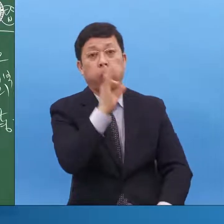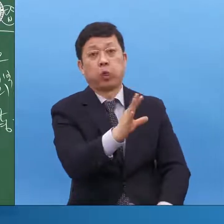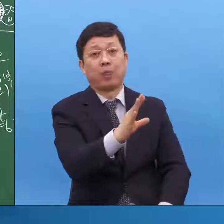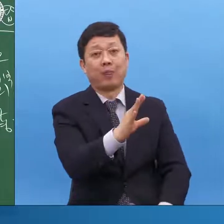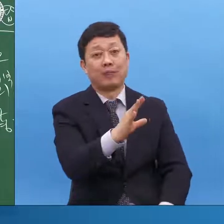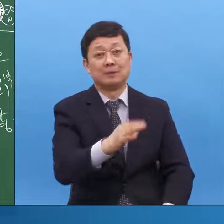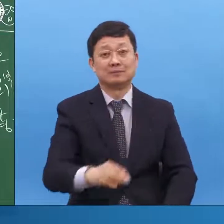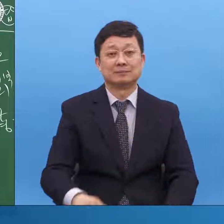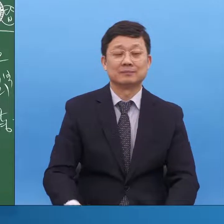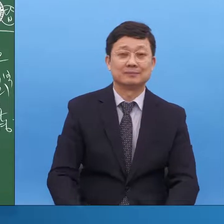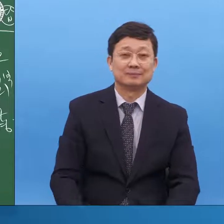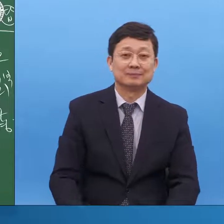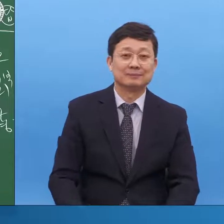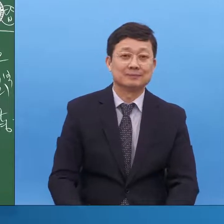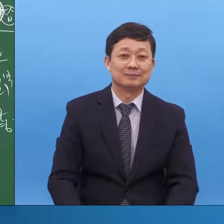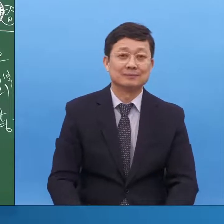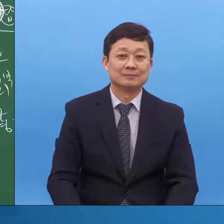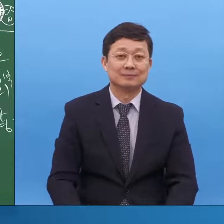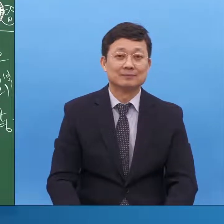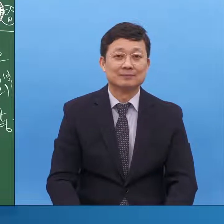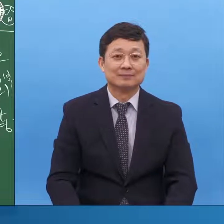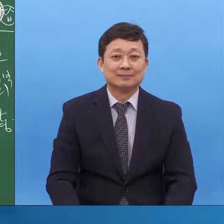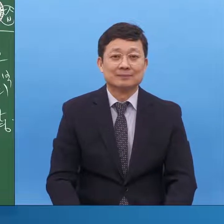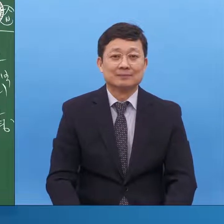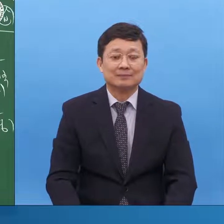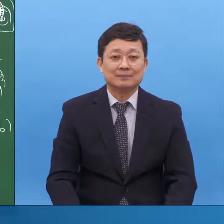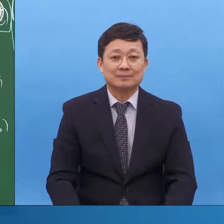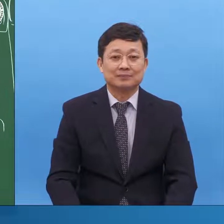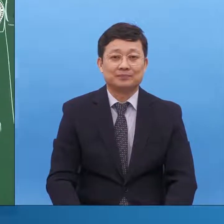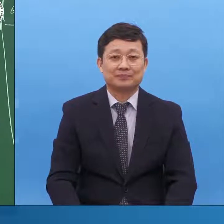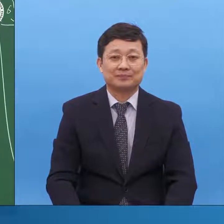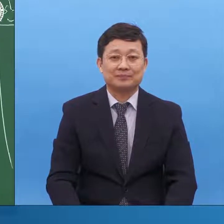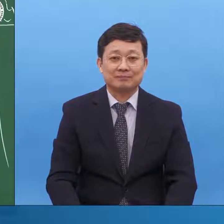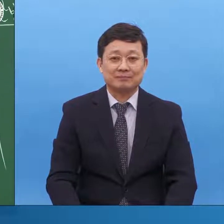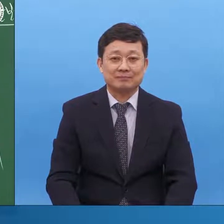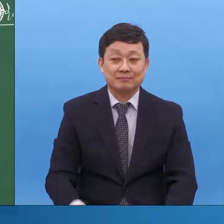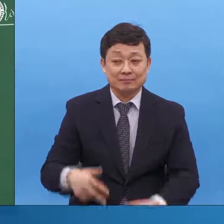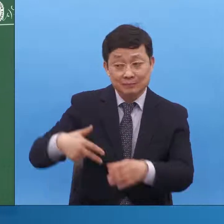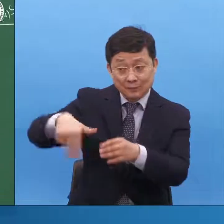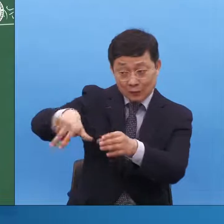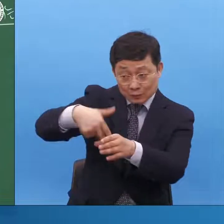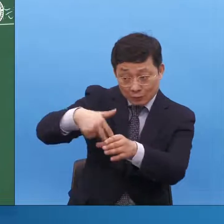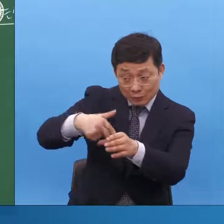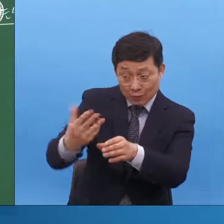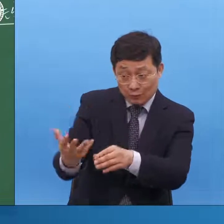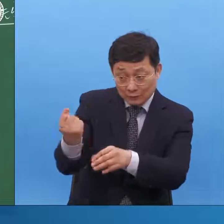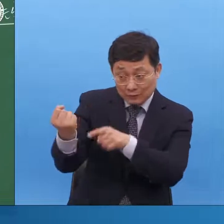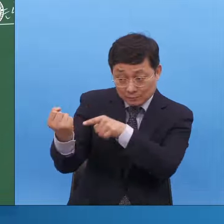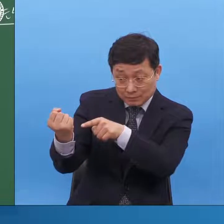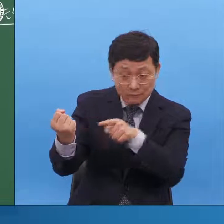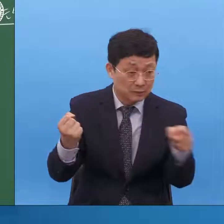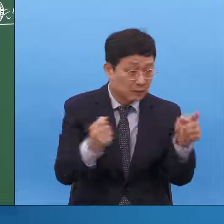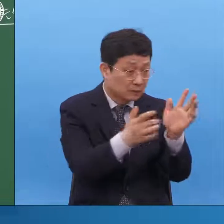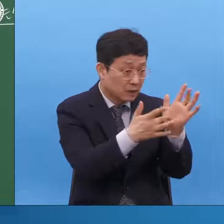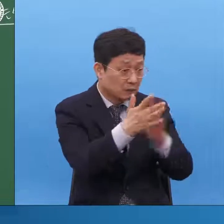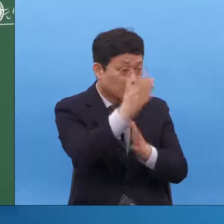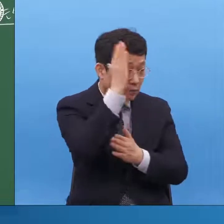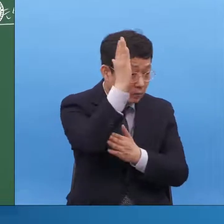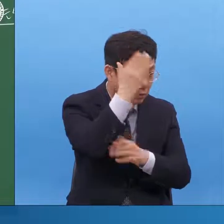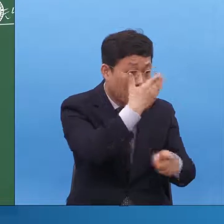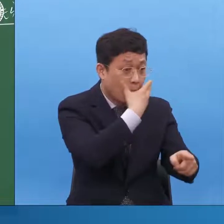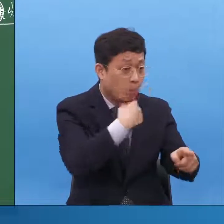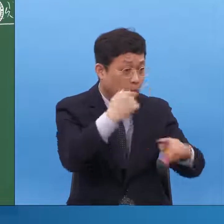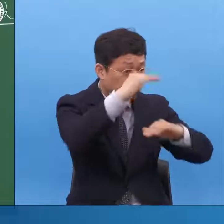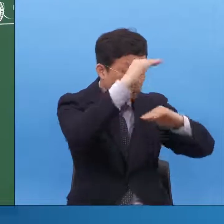and wherever you go, there will be hardships. It cannot be solved by religion. 그러니까 이 종교 가진 사람이 예수님이 말씀하는 복음이 이해가 안 되는